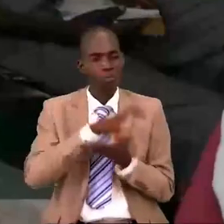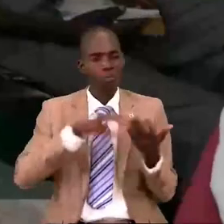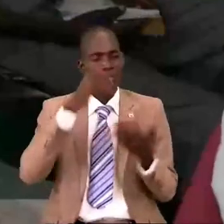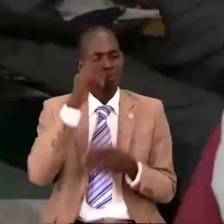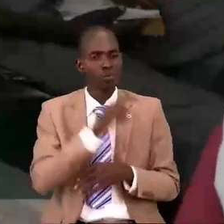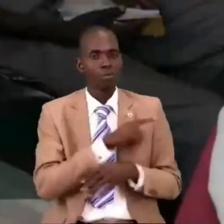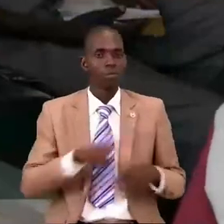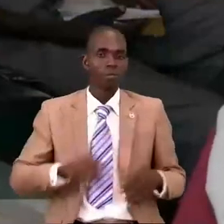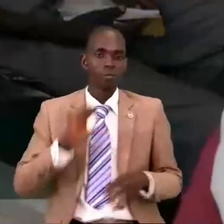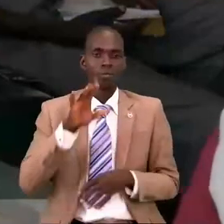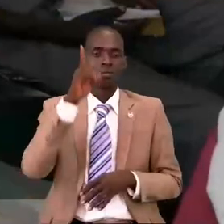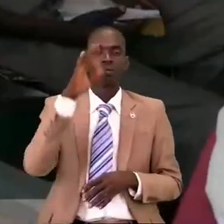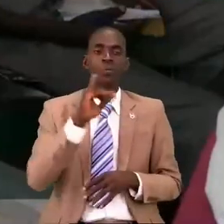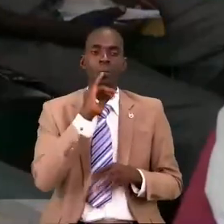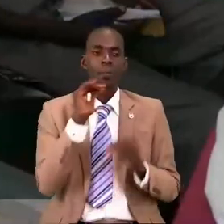Amen!